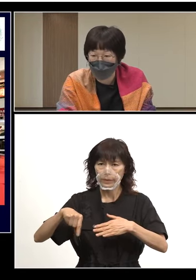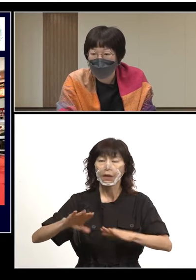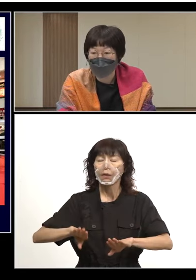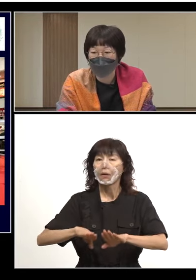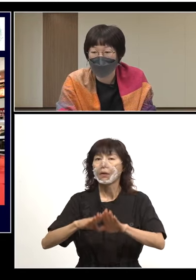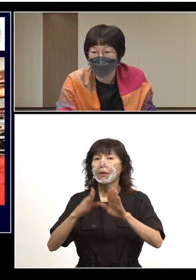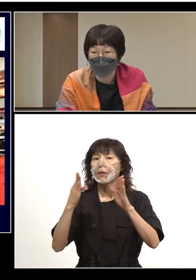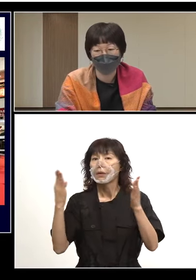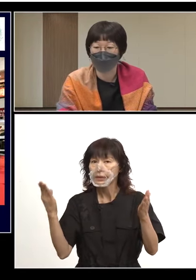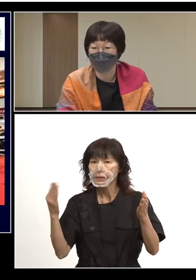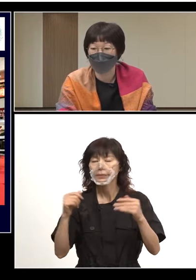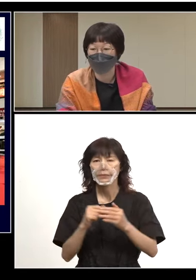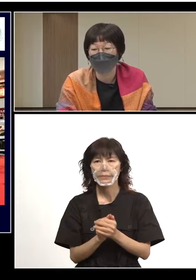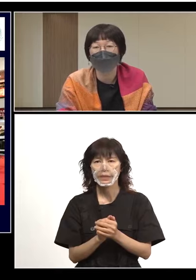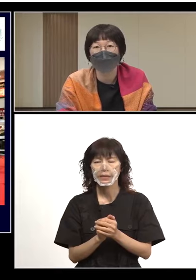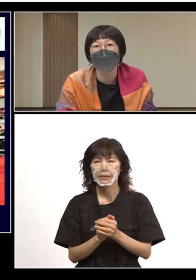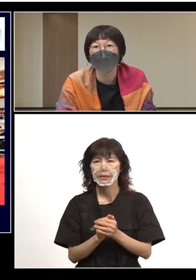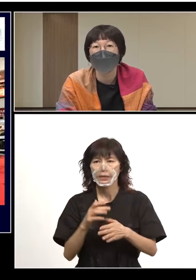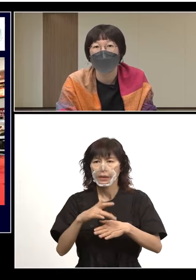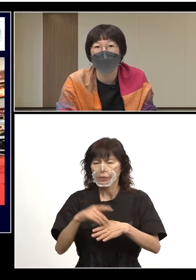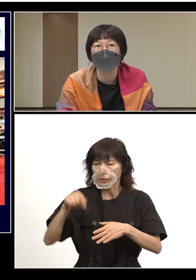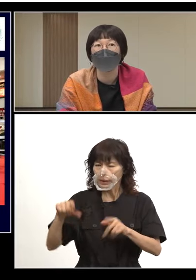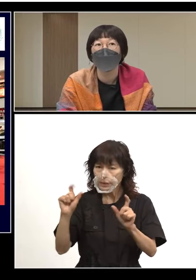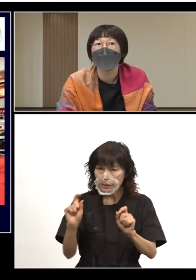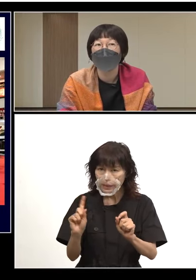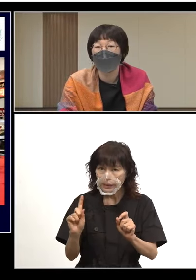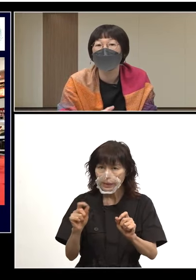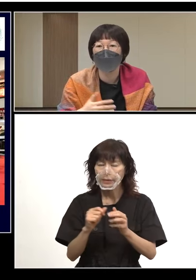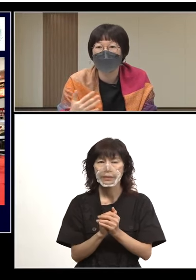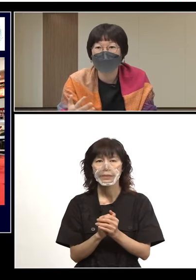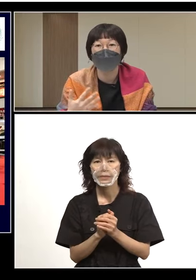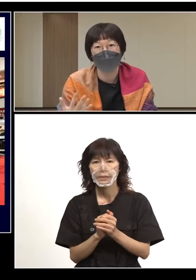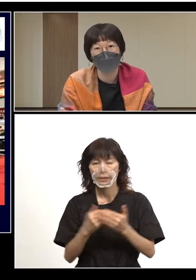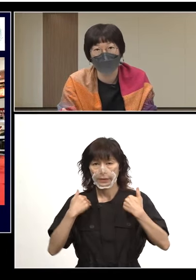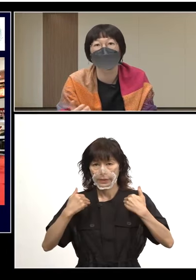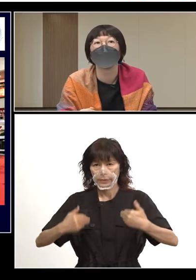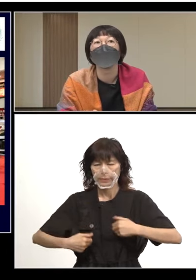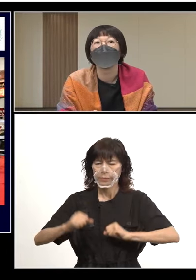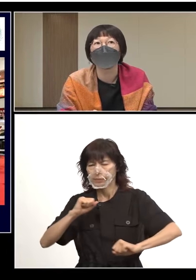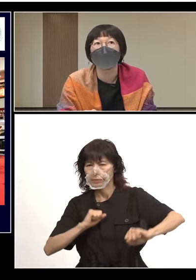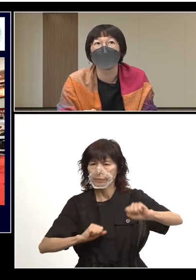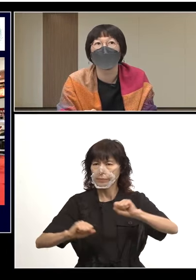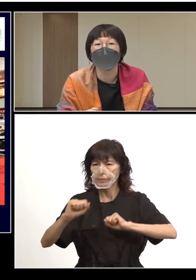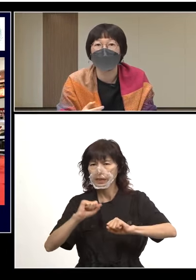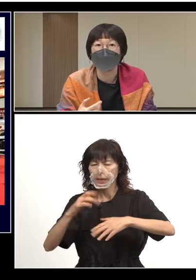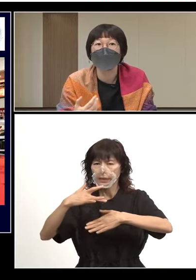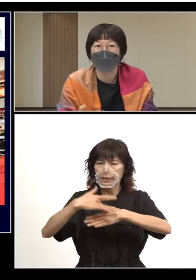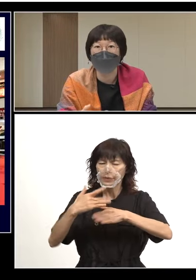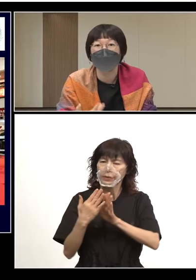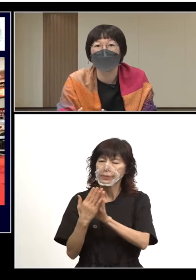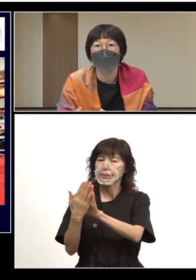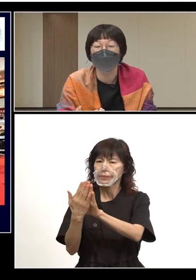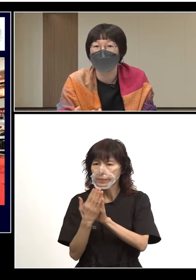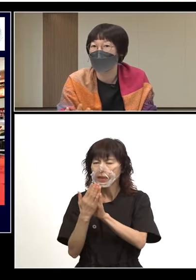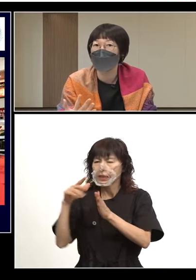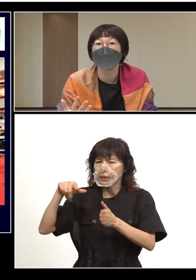始。咁輕輕講少少啦，接觸即興咧本身就係一個透過肢體互動，我哋會係即興